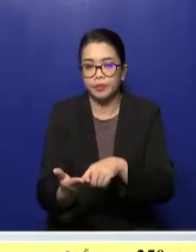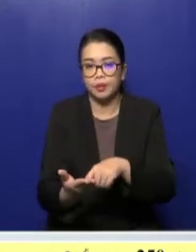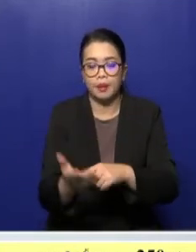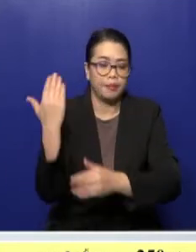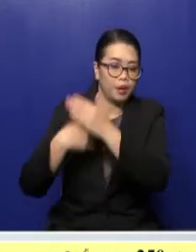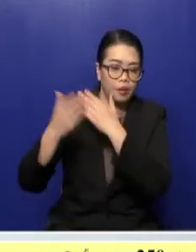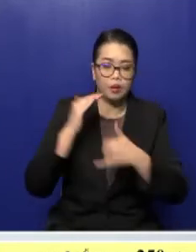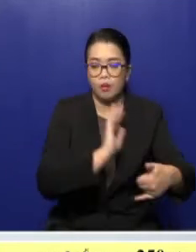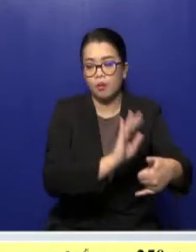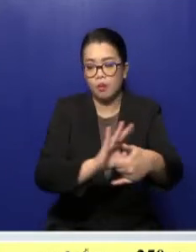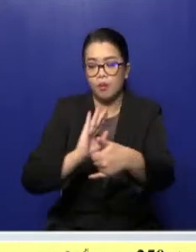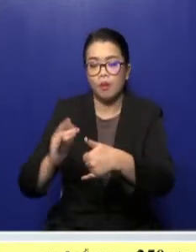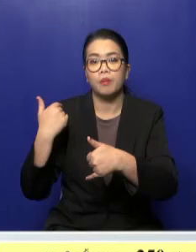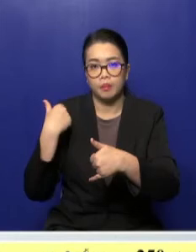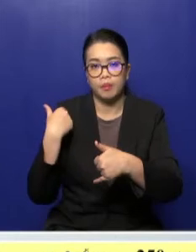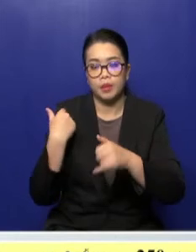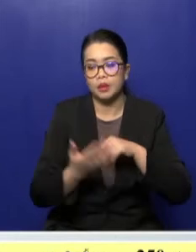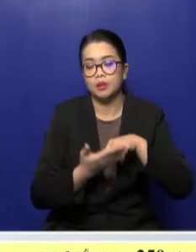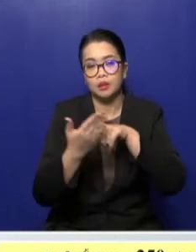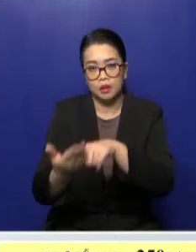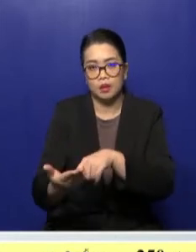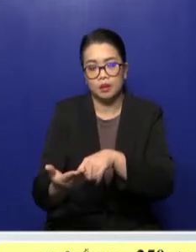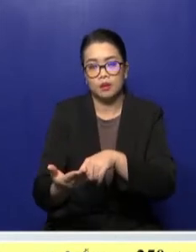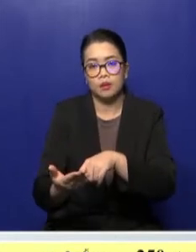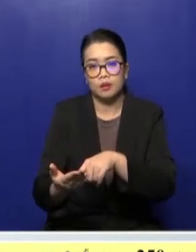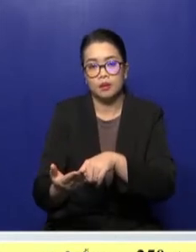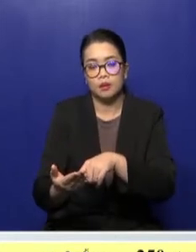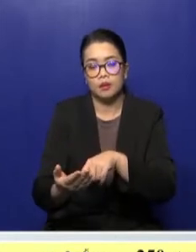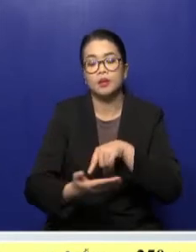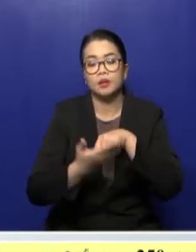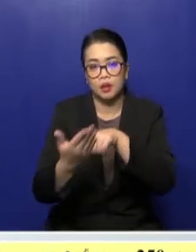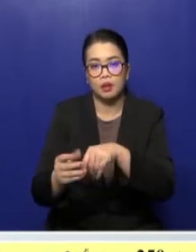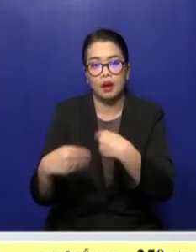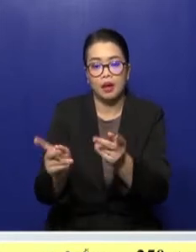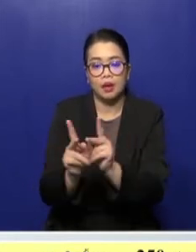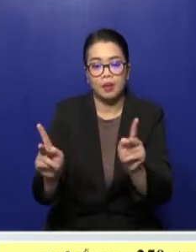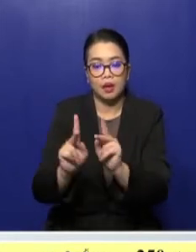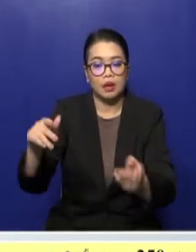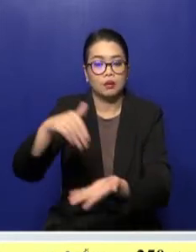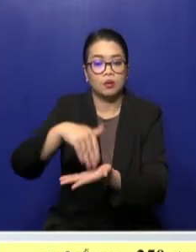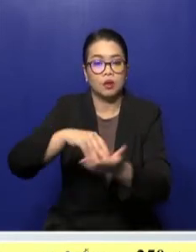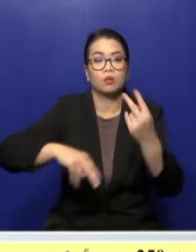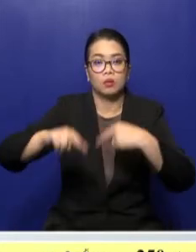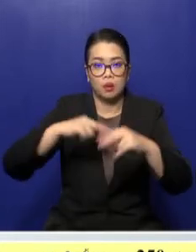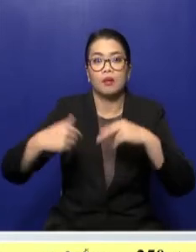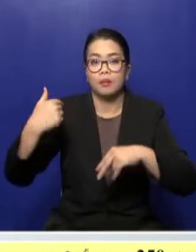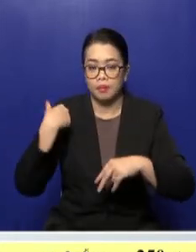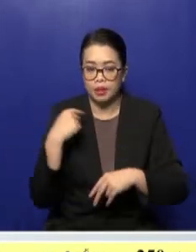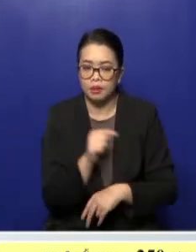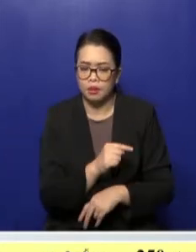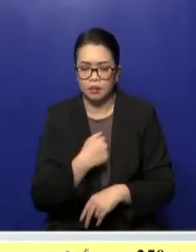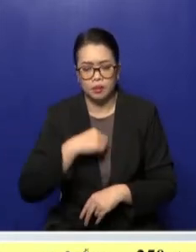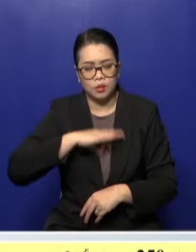กรรมการกรรมาธิการสามัญที่จัดตั้งขึ้นคะอันนี้ท่านก็เห็นแล้วว่ามัน